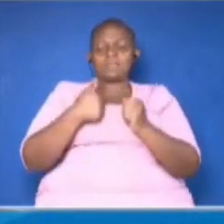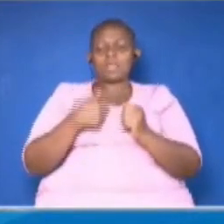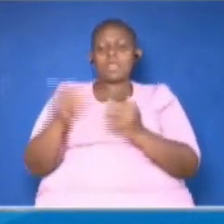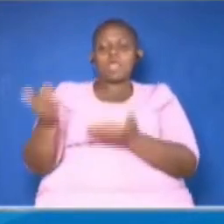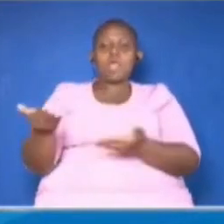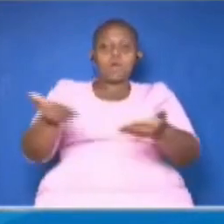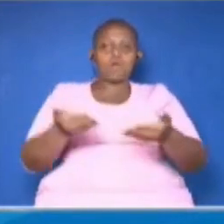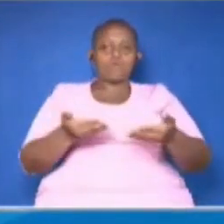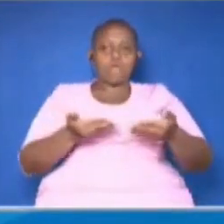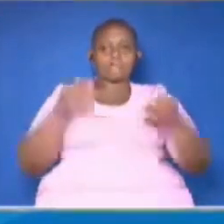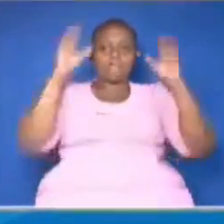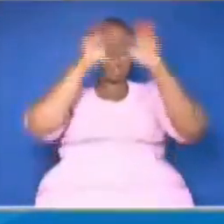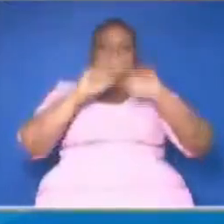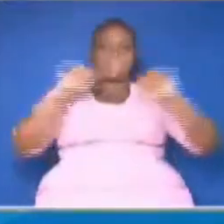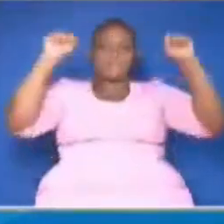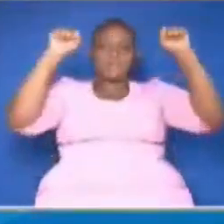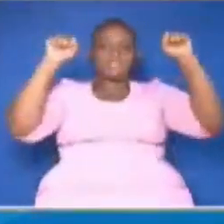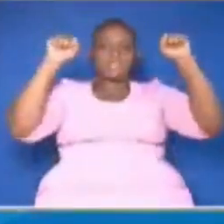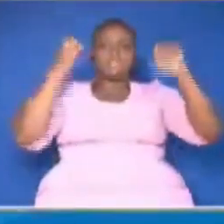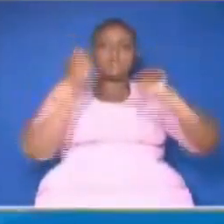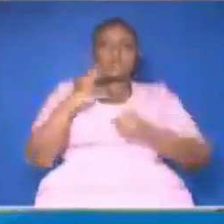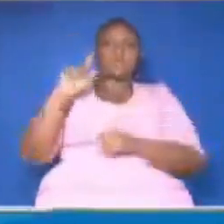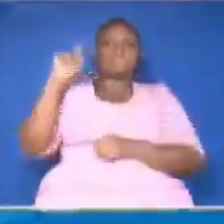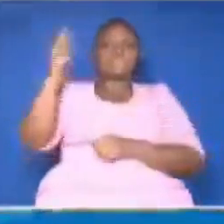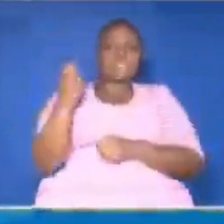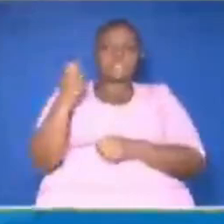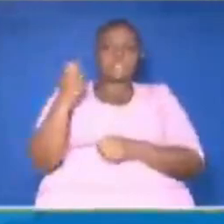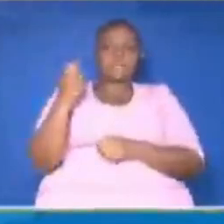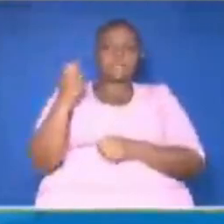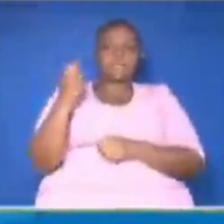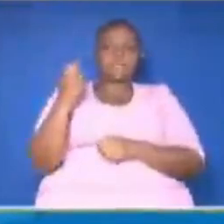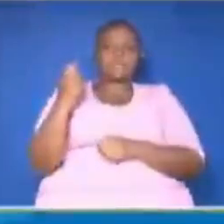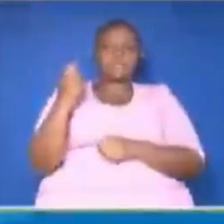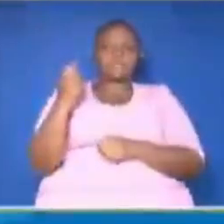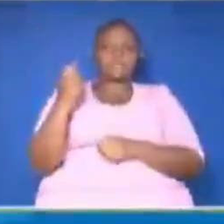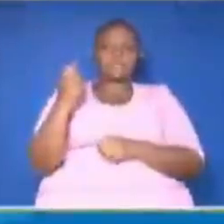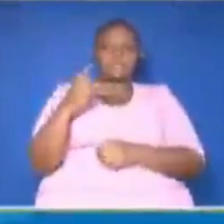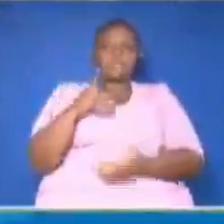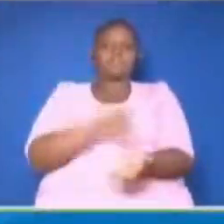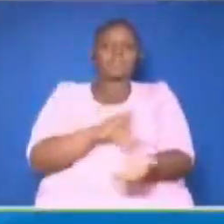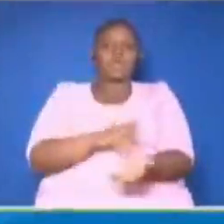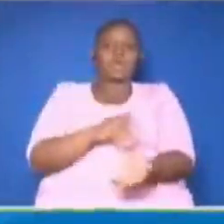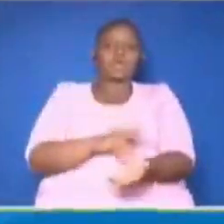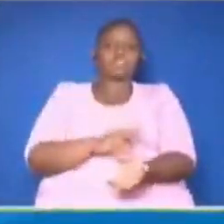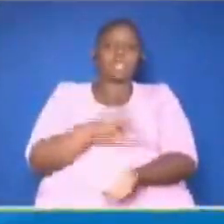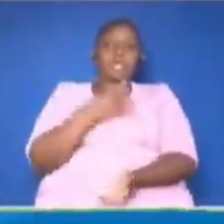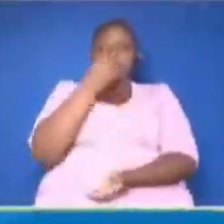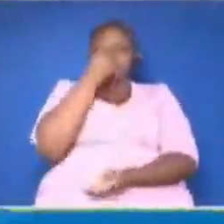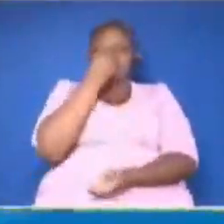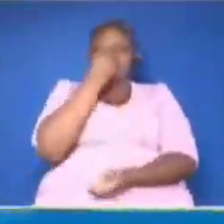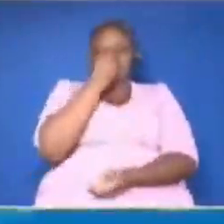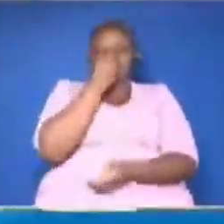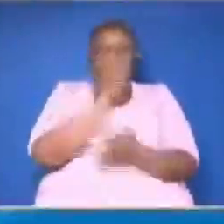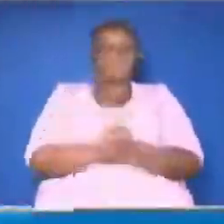the President of the Republic of Kenya. Tafadhali nisaidie tulete rais wa Jamhuri ya Kenya. Dr. William Samoei Ruto. Abaye